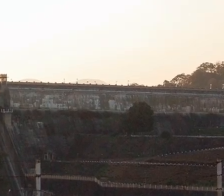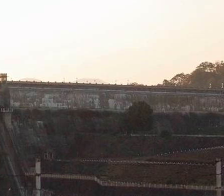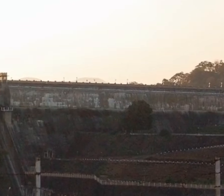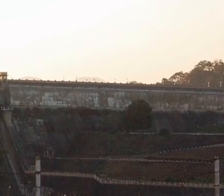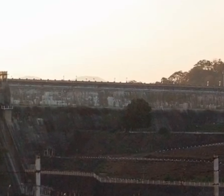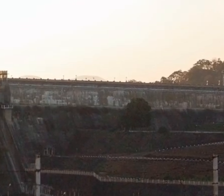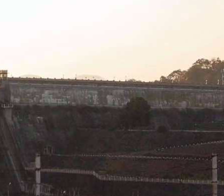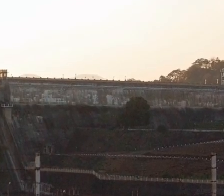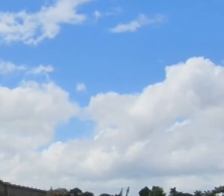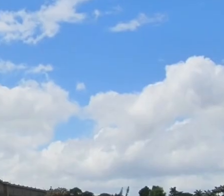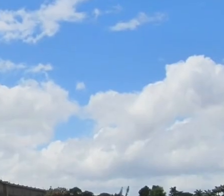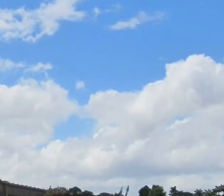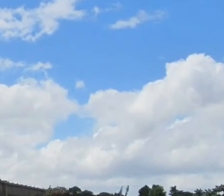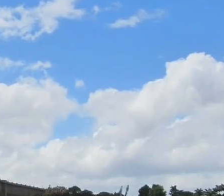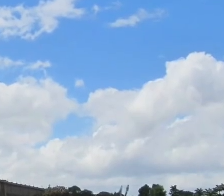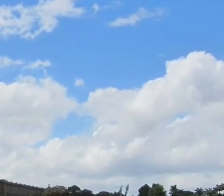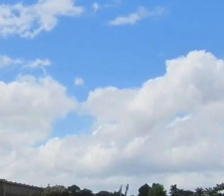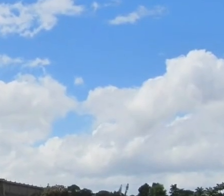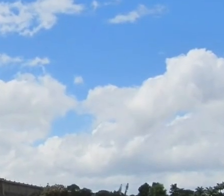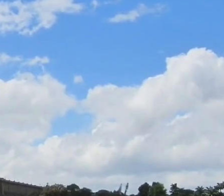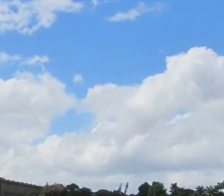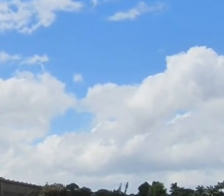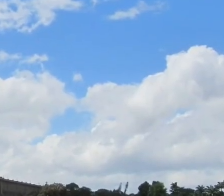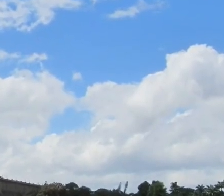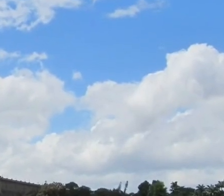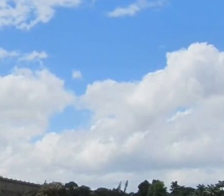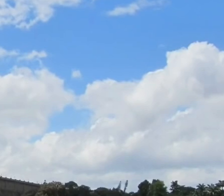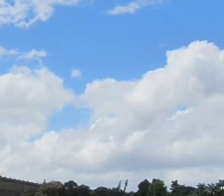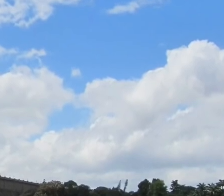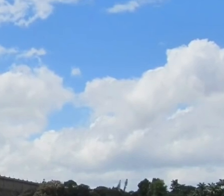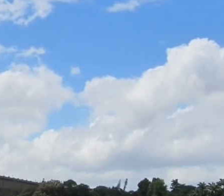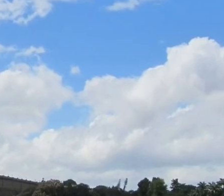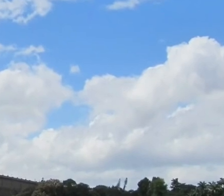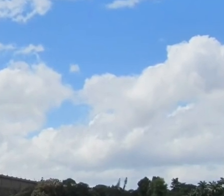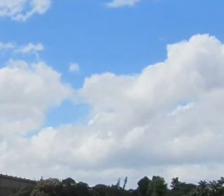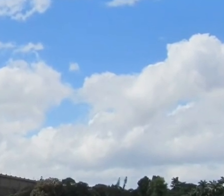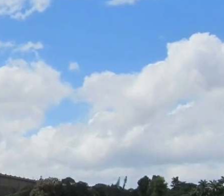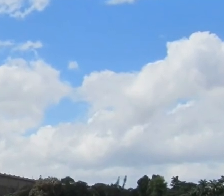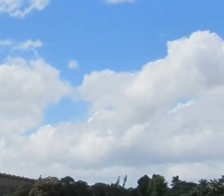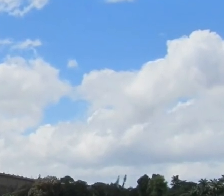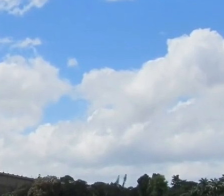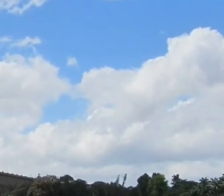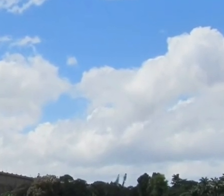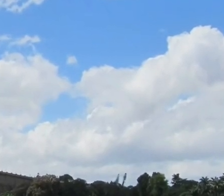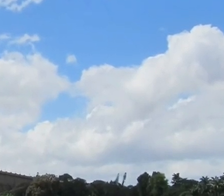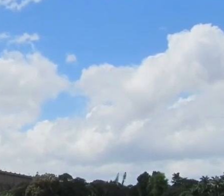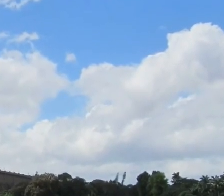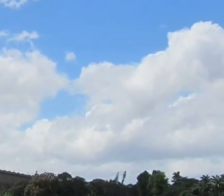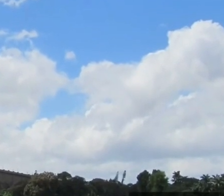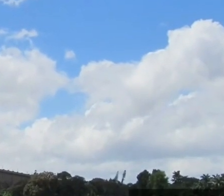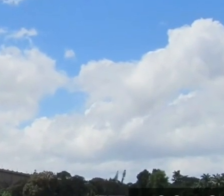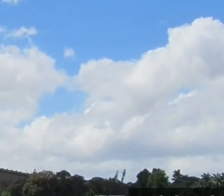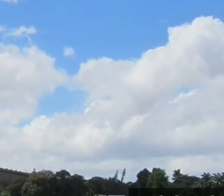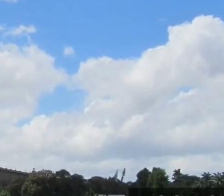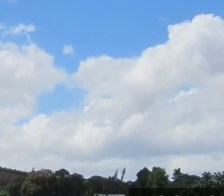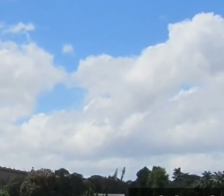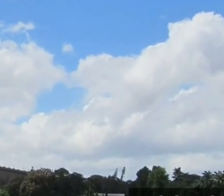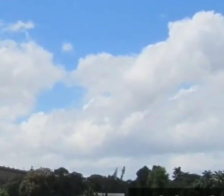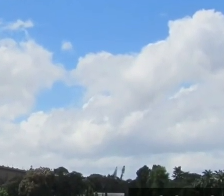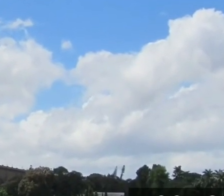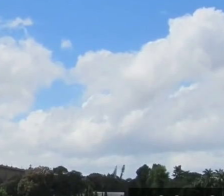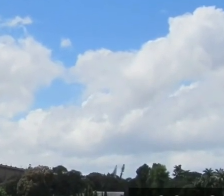एक्सप्रेशन हो जाएगा इनको देखने का चलिए तो आगे बड़े आगे चलते हैं अभी जैसा हमने बात